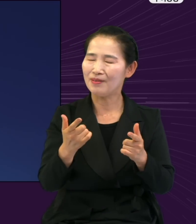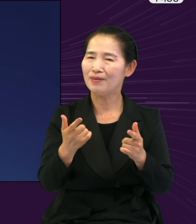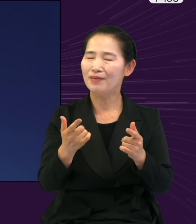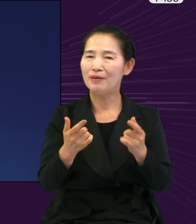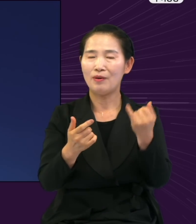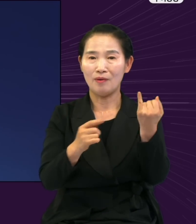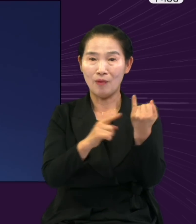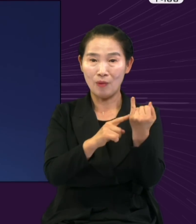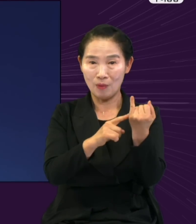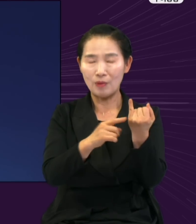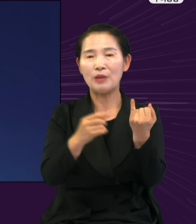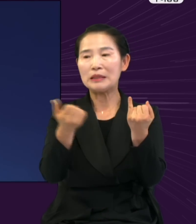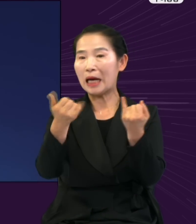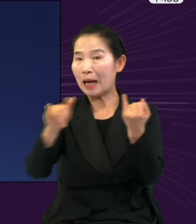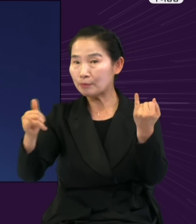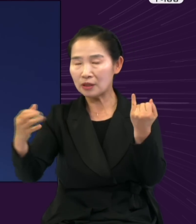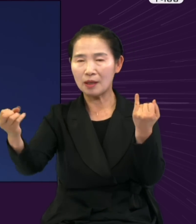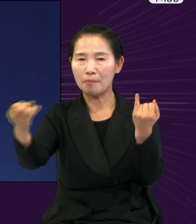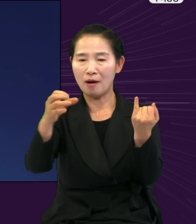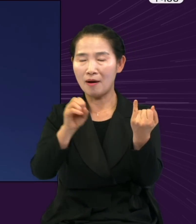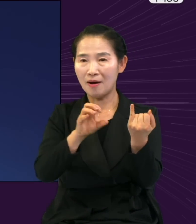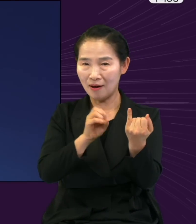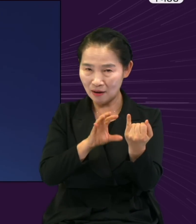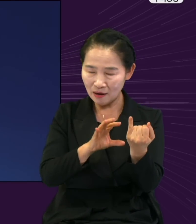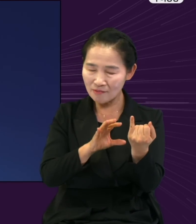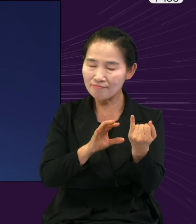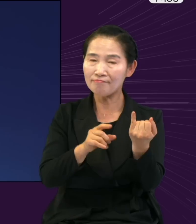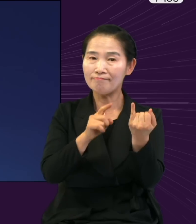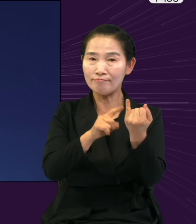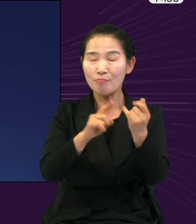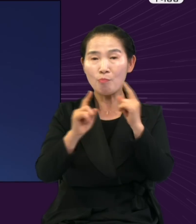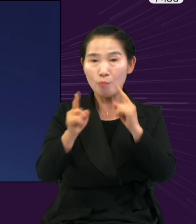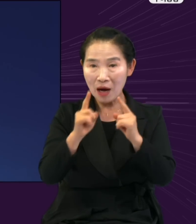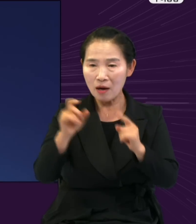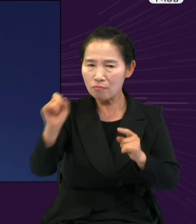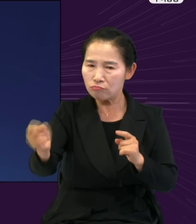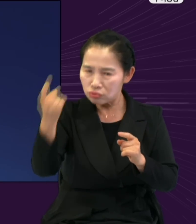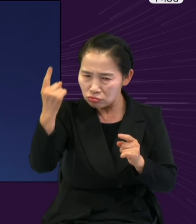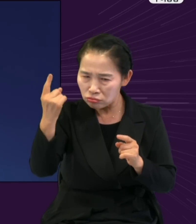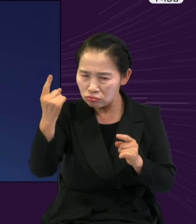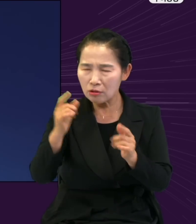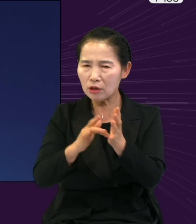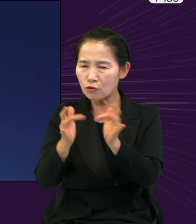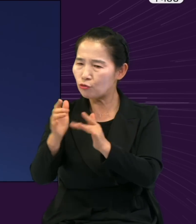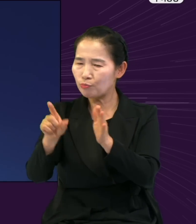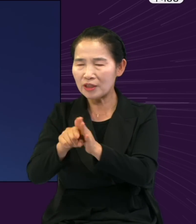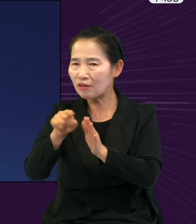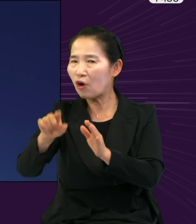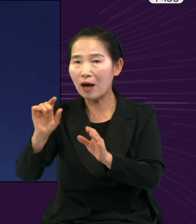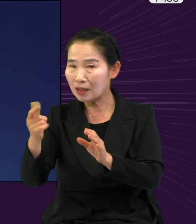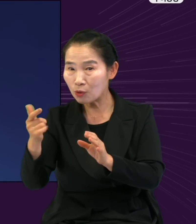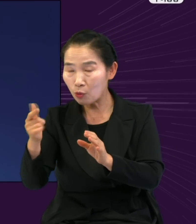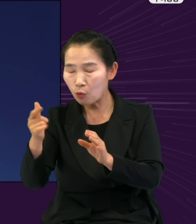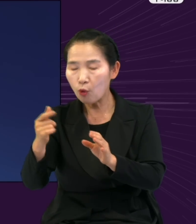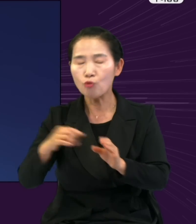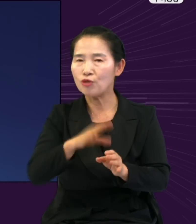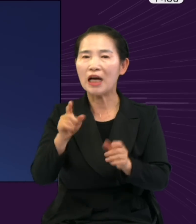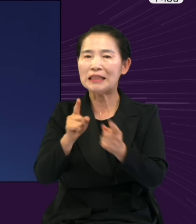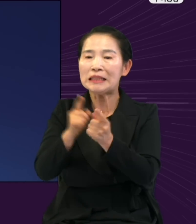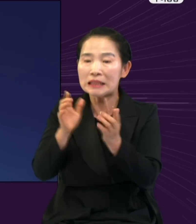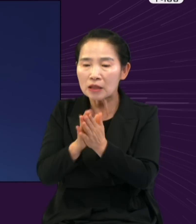합니다. 이제 우리가 믿는 것은 내 말로 인함이 아니니 이는 우리가 친히 듣고 그가